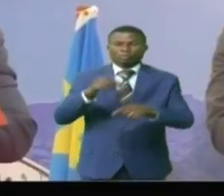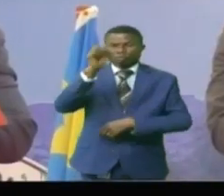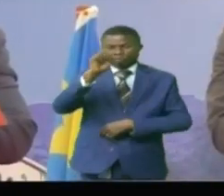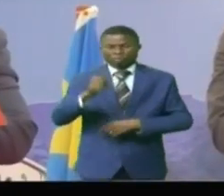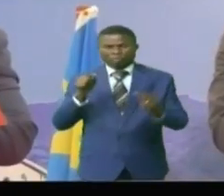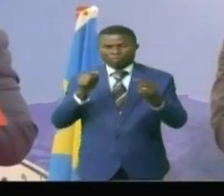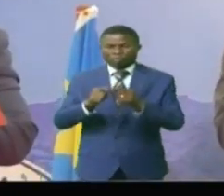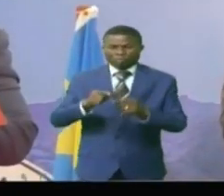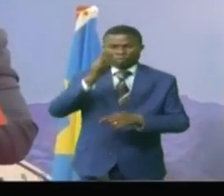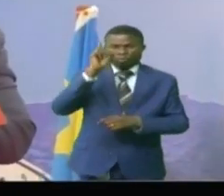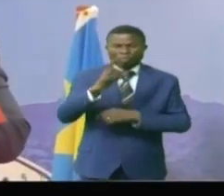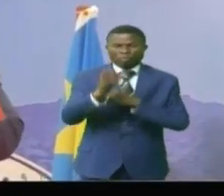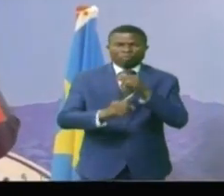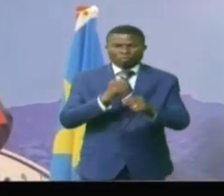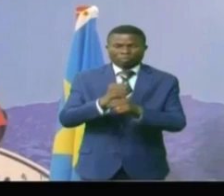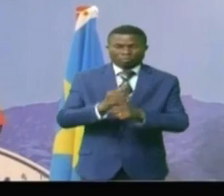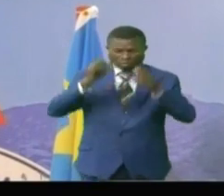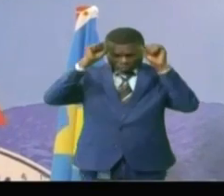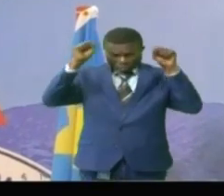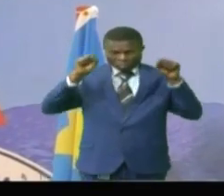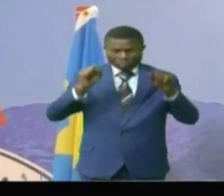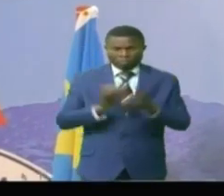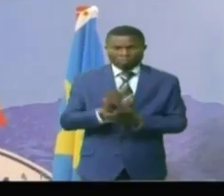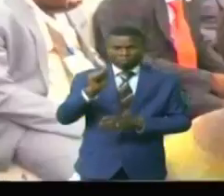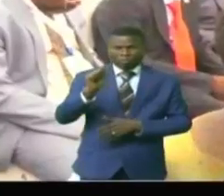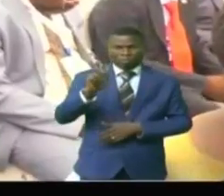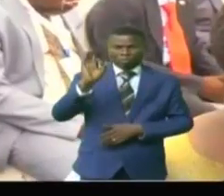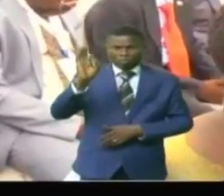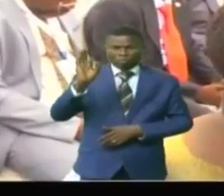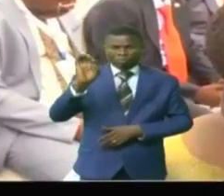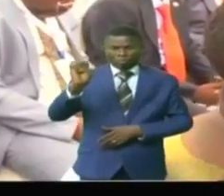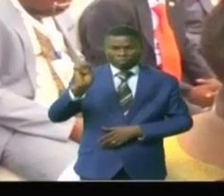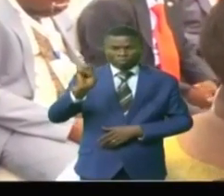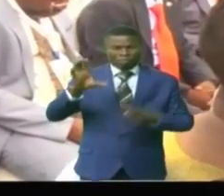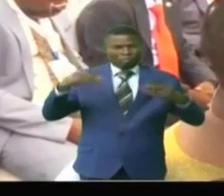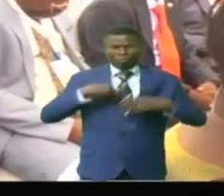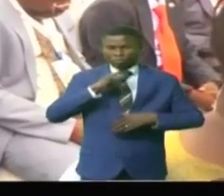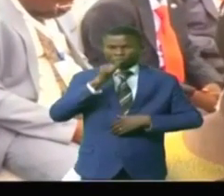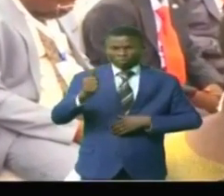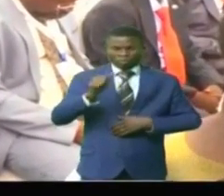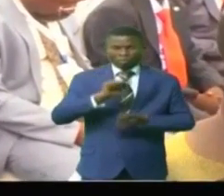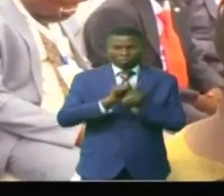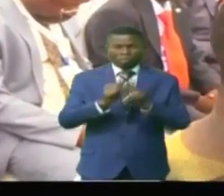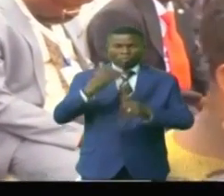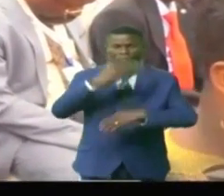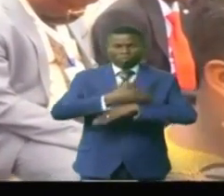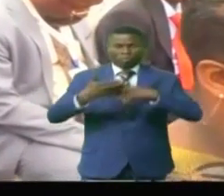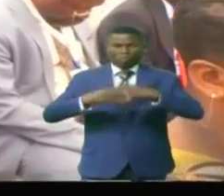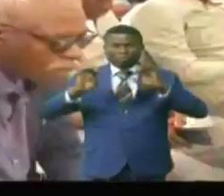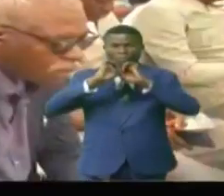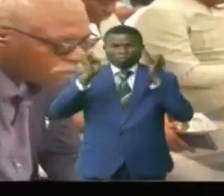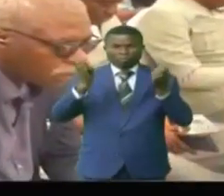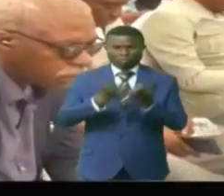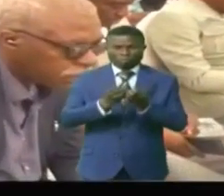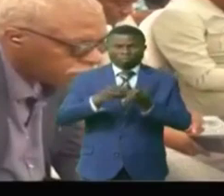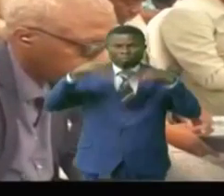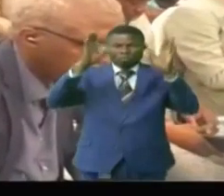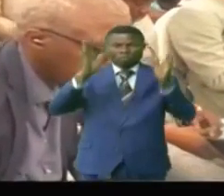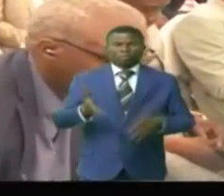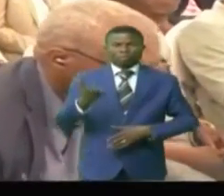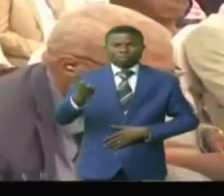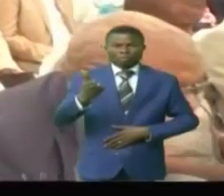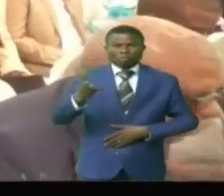Germain Pongui, président de l'AFEC du Lualaba, a quant à lui condamné l'octroi de grands marchés des constructions aux entreprises à capitaux étrangers